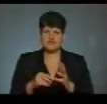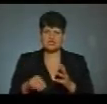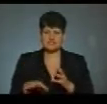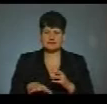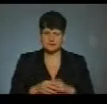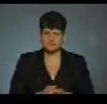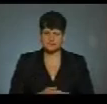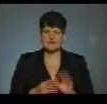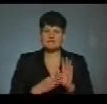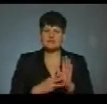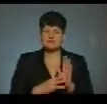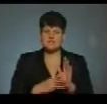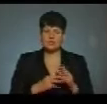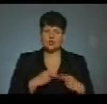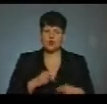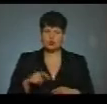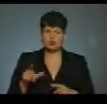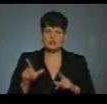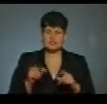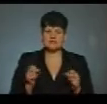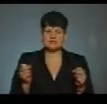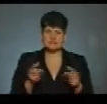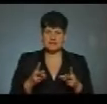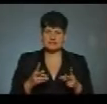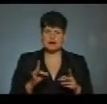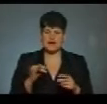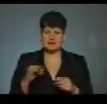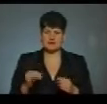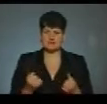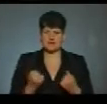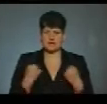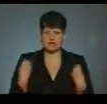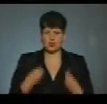80 кондукторів Тернопільелектротрансу їздять спецрейсами в захисних костюмах.